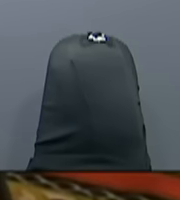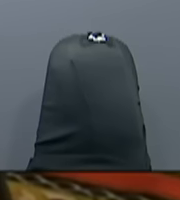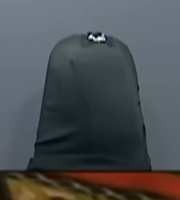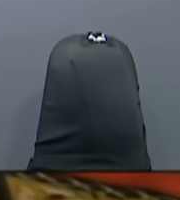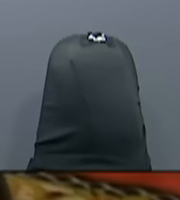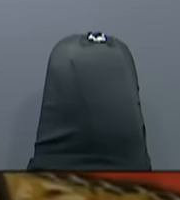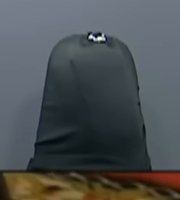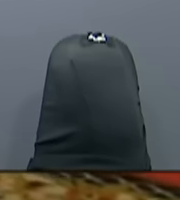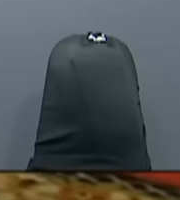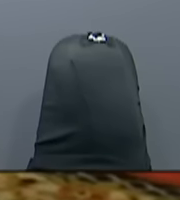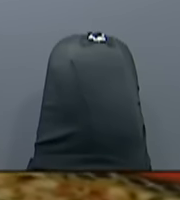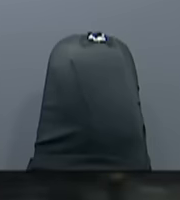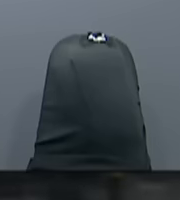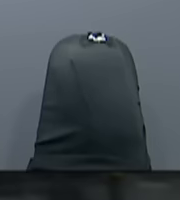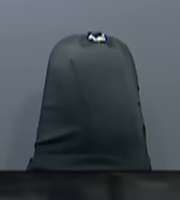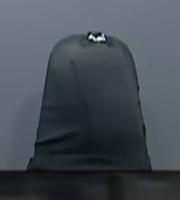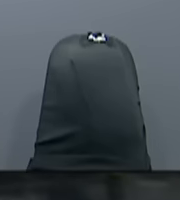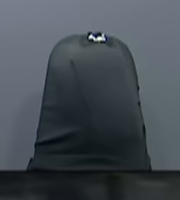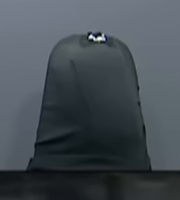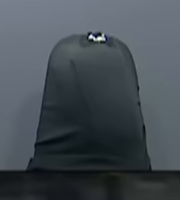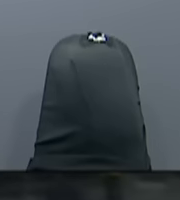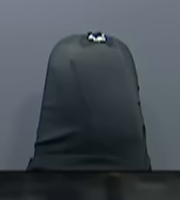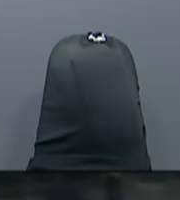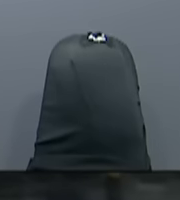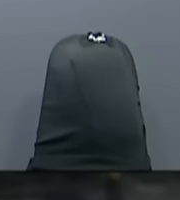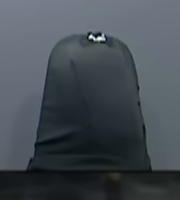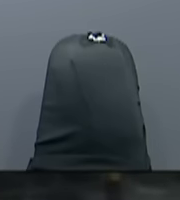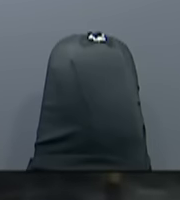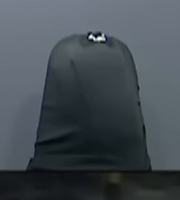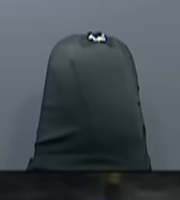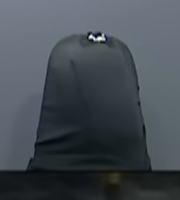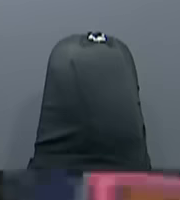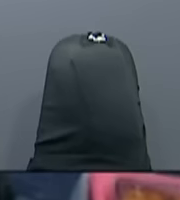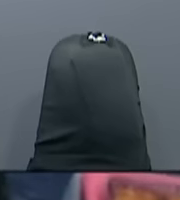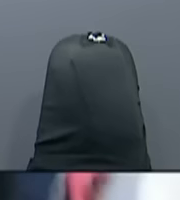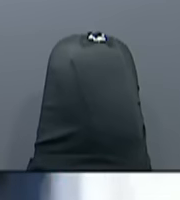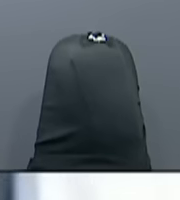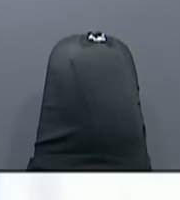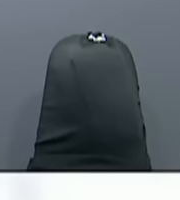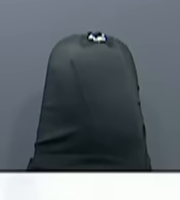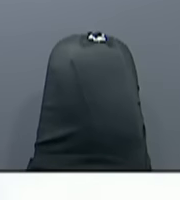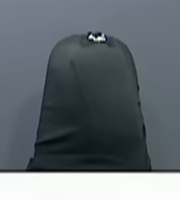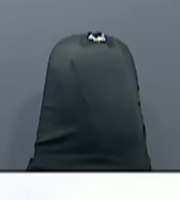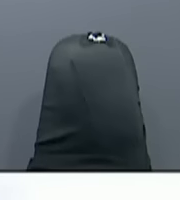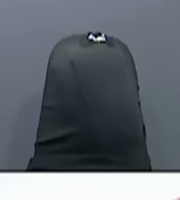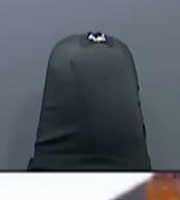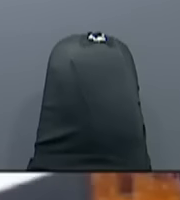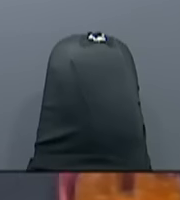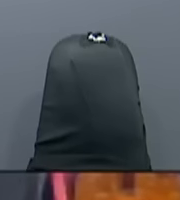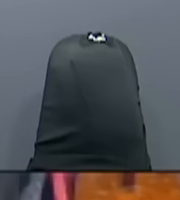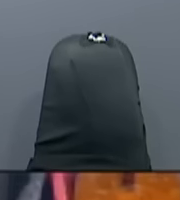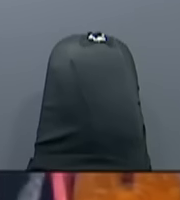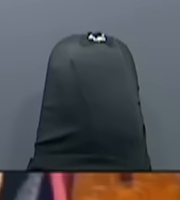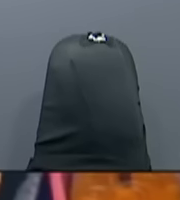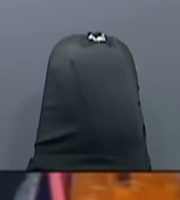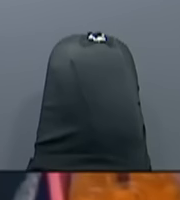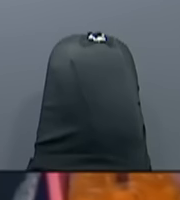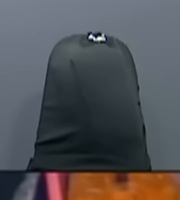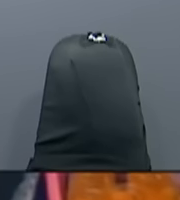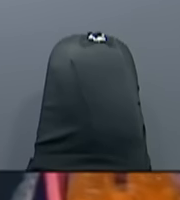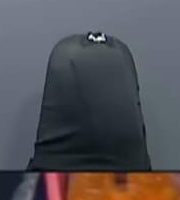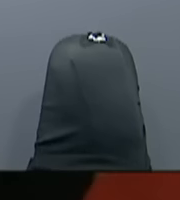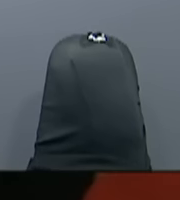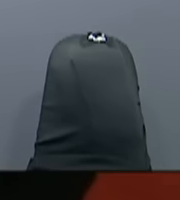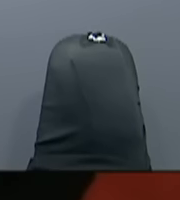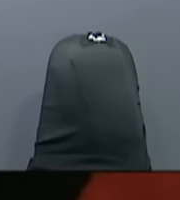อ่างทองแล้วเพื่อให้แพทย์ทำการผ่าชนสุดร่างผู้เสียชีวิตซ้ำอีกครั้งในการยืนยันสาเหตุเหตุการเสียชีวิตที่ชัดเจน